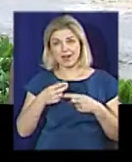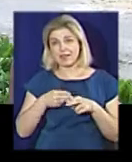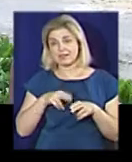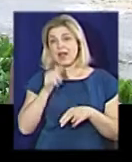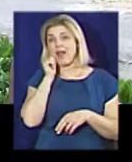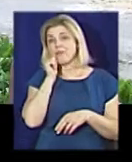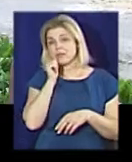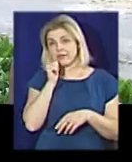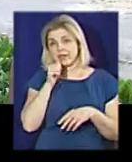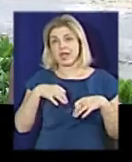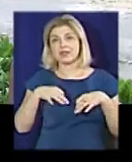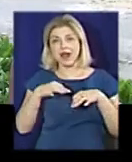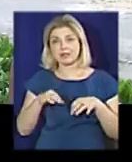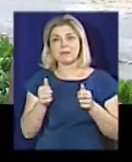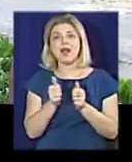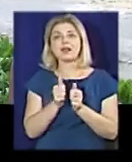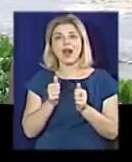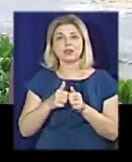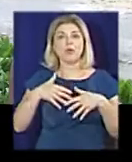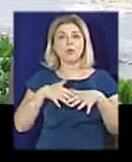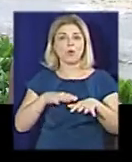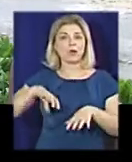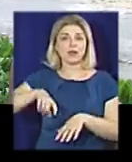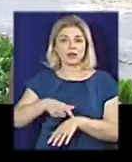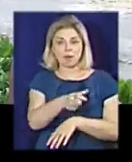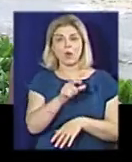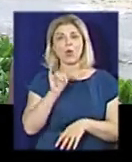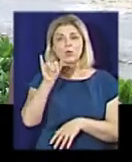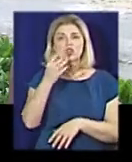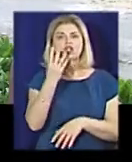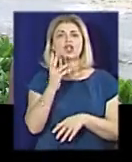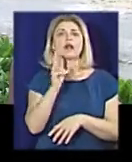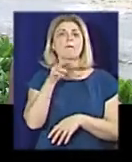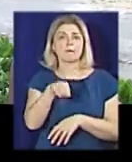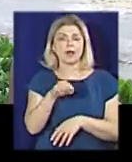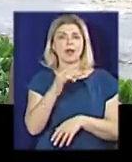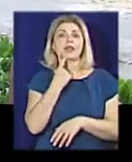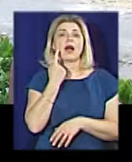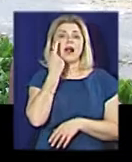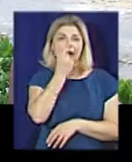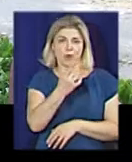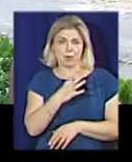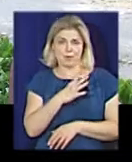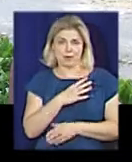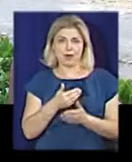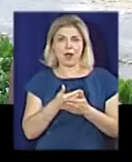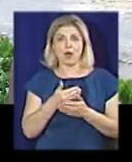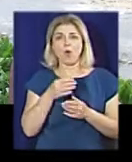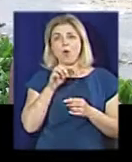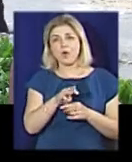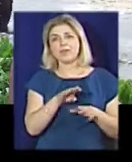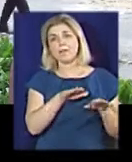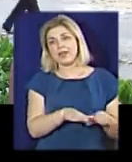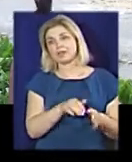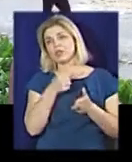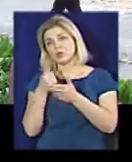транспорт по набережній, бо набережна у них 4 кілометри і далеко дуже пройти від сіль до сіль, да, з пункту